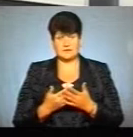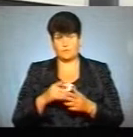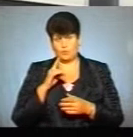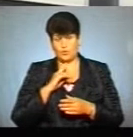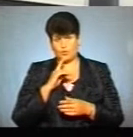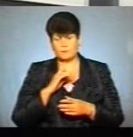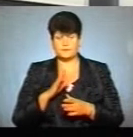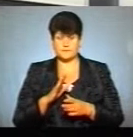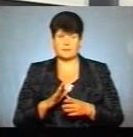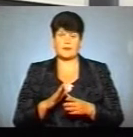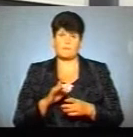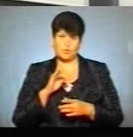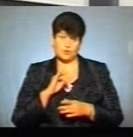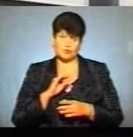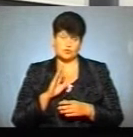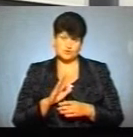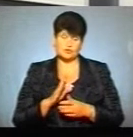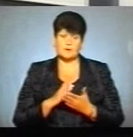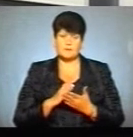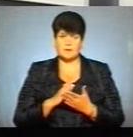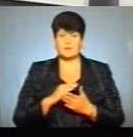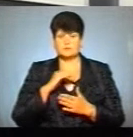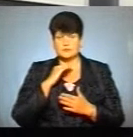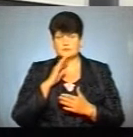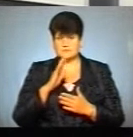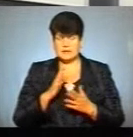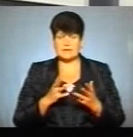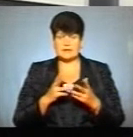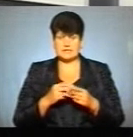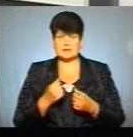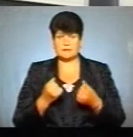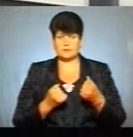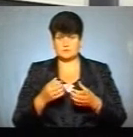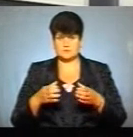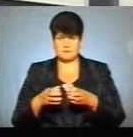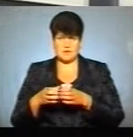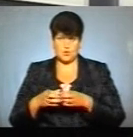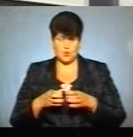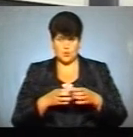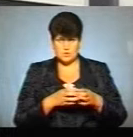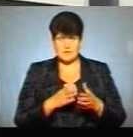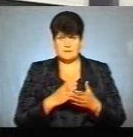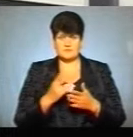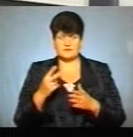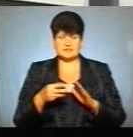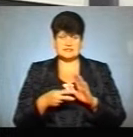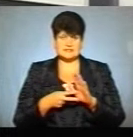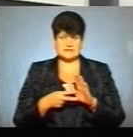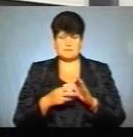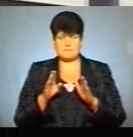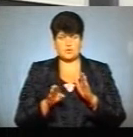достатню кількість, поки що, так, маємо достатню кількість пожежних підрозділів, маємо 27 підрозділів